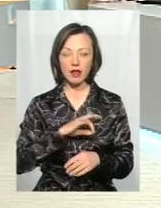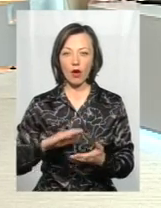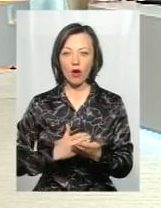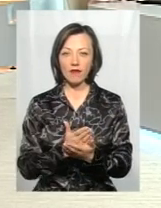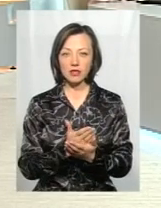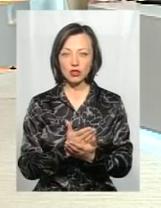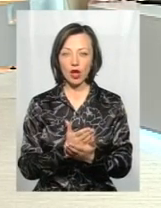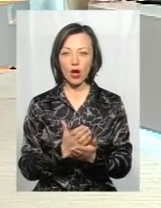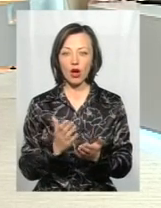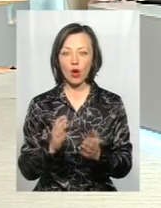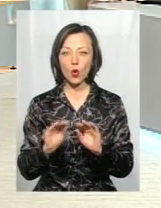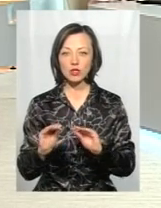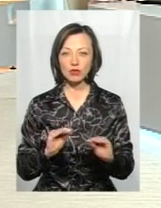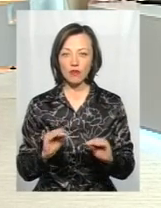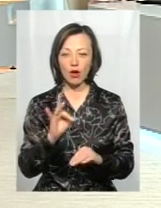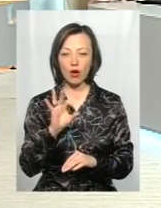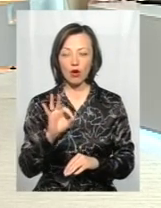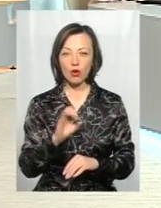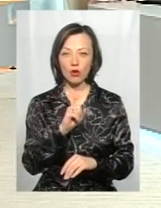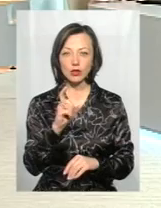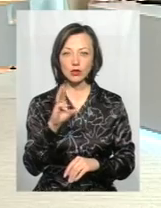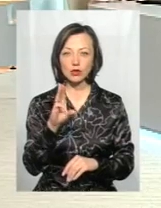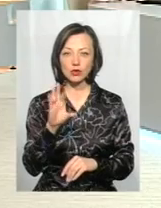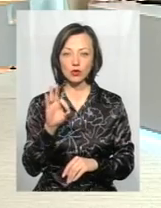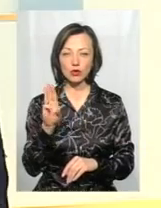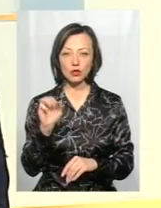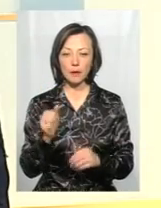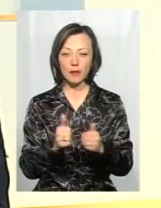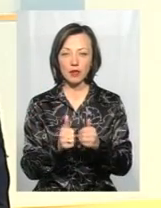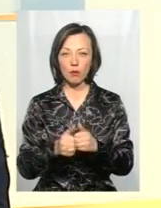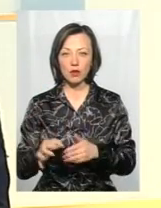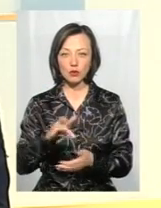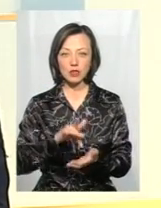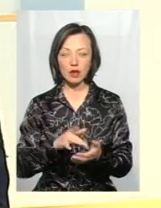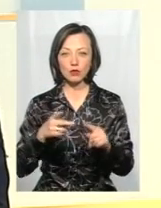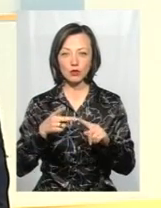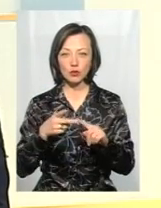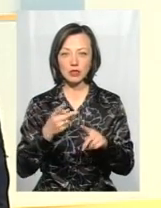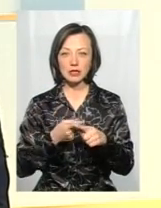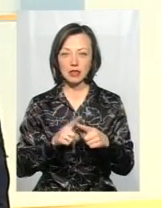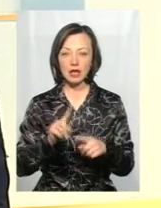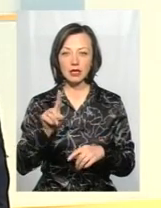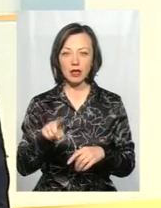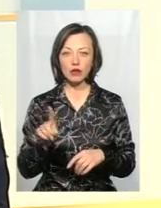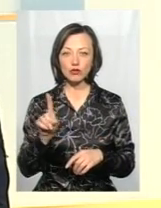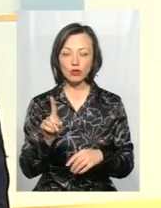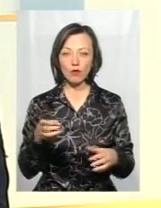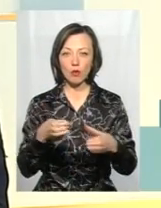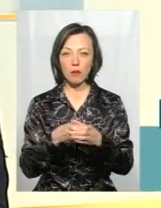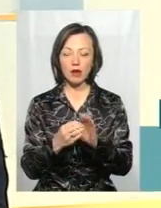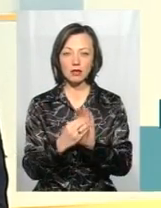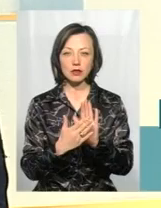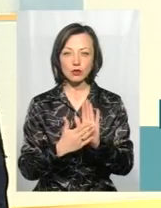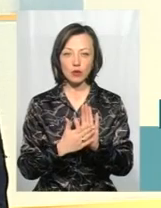тому що Росошанська громада знаходиться поблизу обласного центру. Ну, і по-друге, звичайно, це те, що в громаді